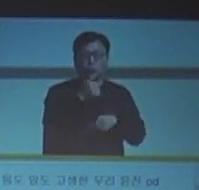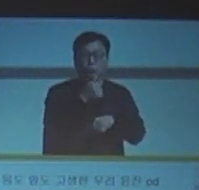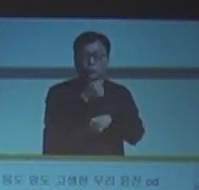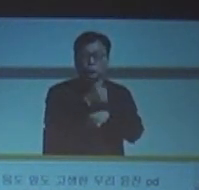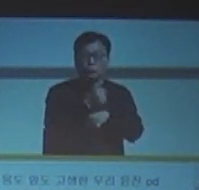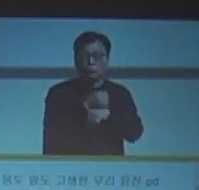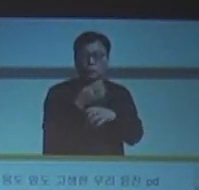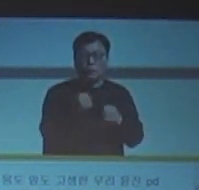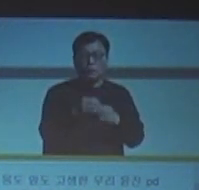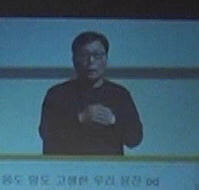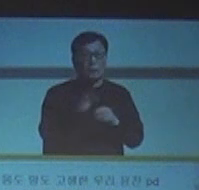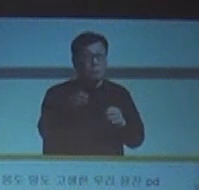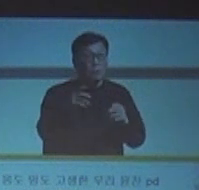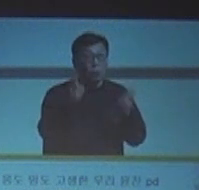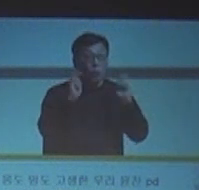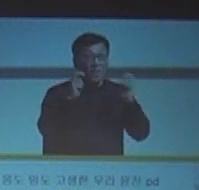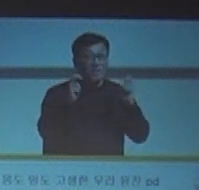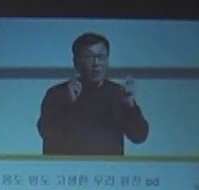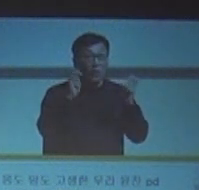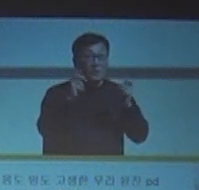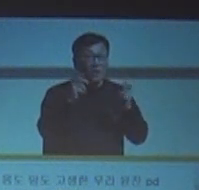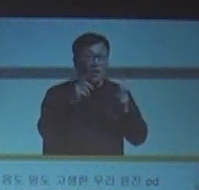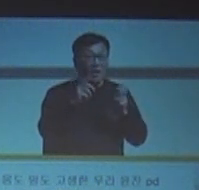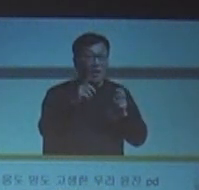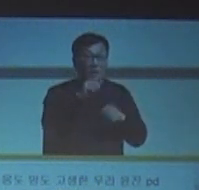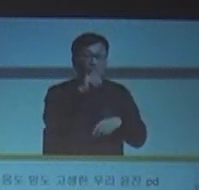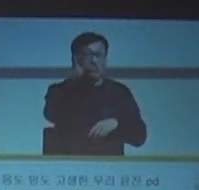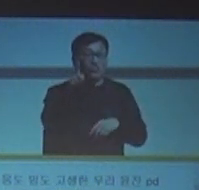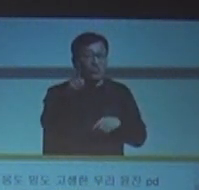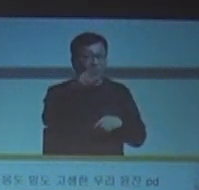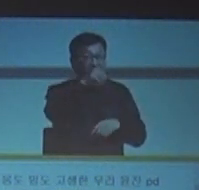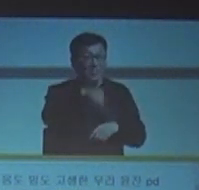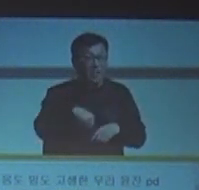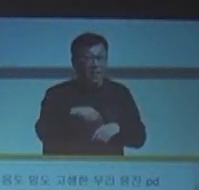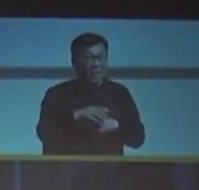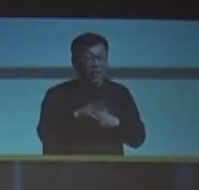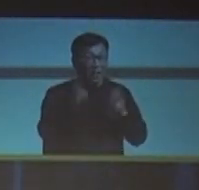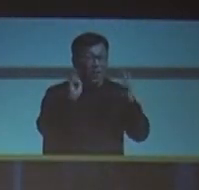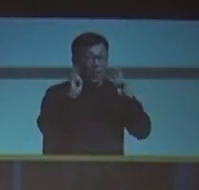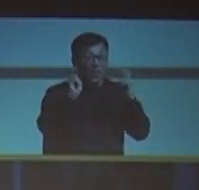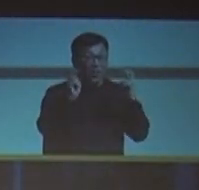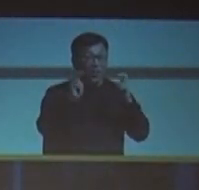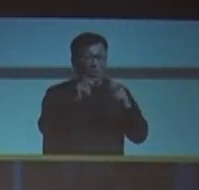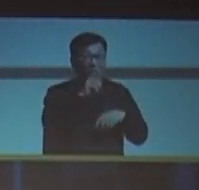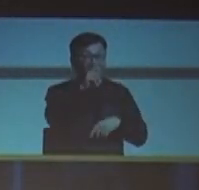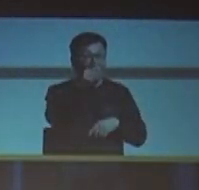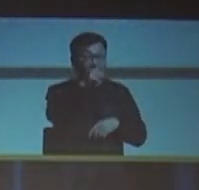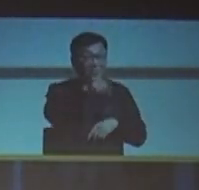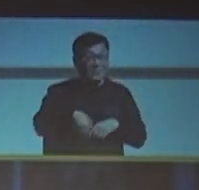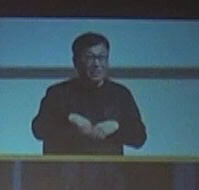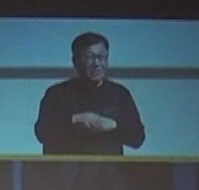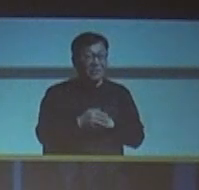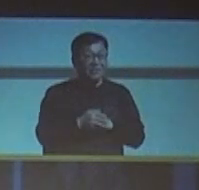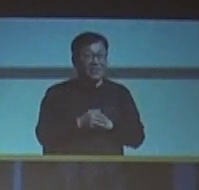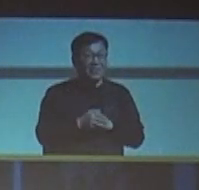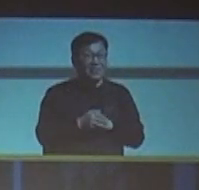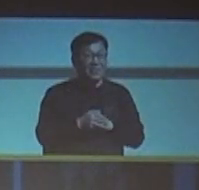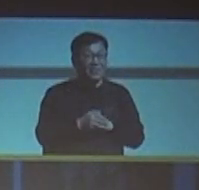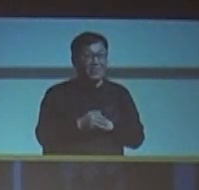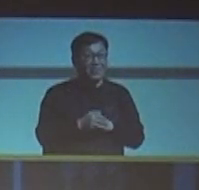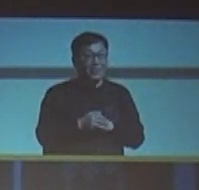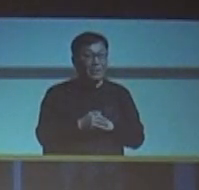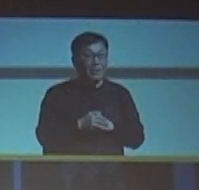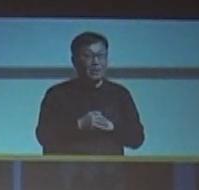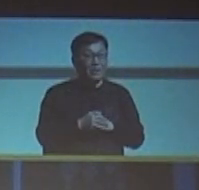회사 째고. 째고 오신 분. 네. 째고 오신 분. 저기 위에 있습니다. 저기 계시는구나. 네. 네. 마이크 올라갑니까? 네.